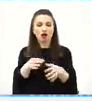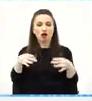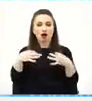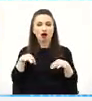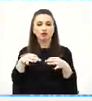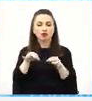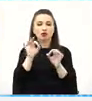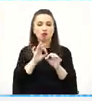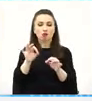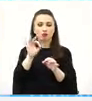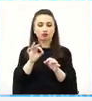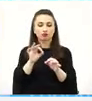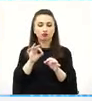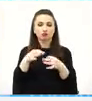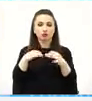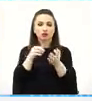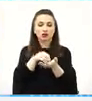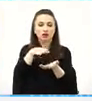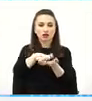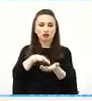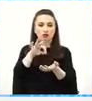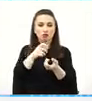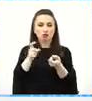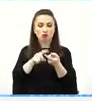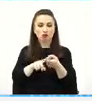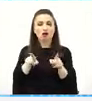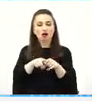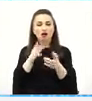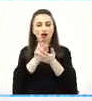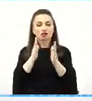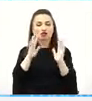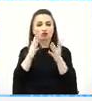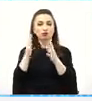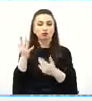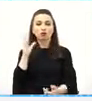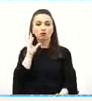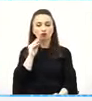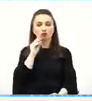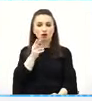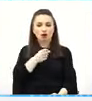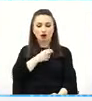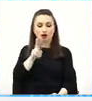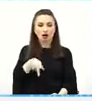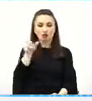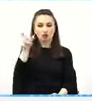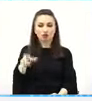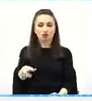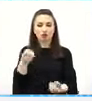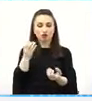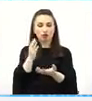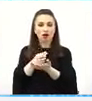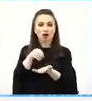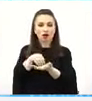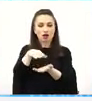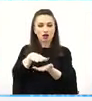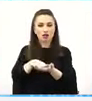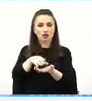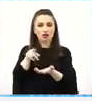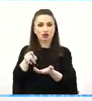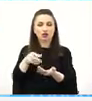ავტომობილის დარეგისტრირებასთან დაკავშირებით. Ასევე არის შემთხვევები, როდესაც გარდასვლილ ადამიანზეა ჯერ კიდევ